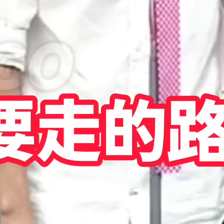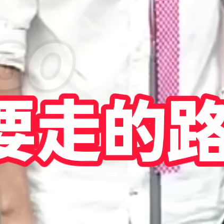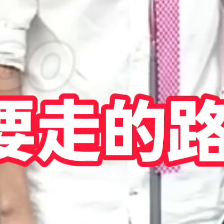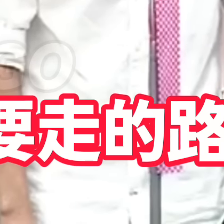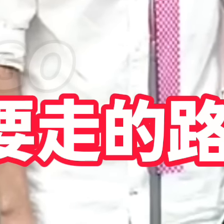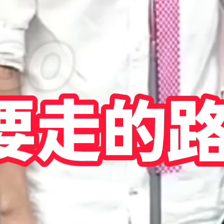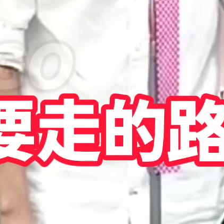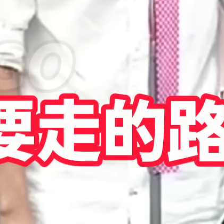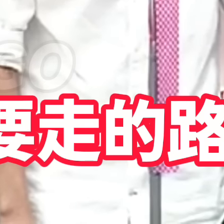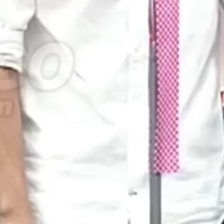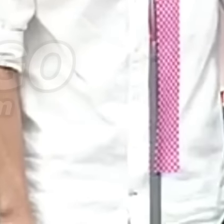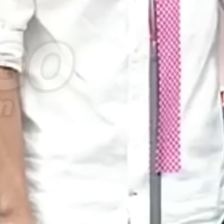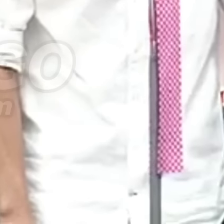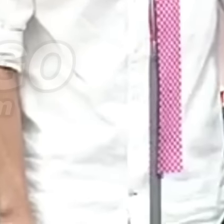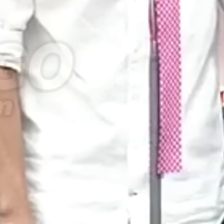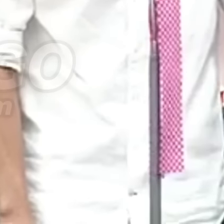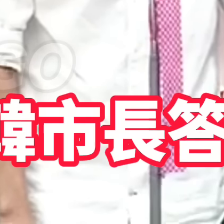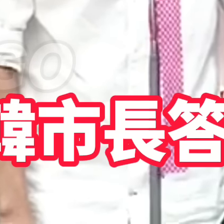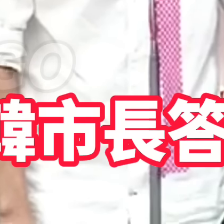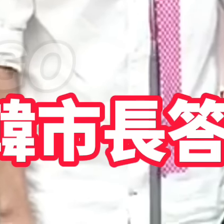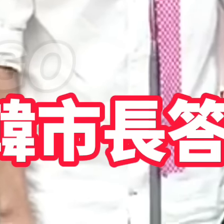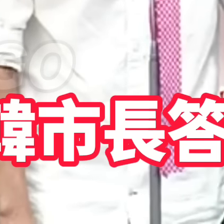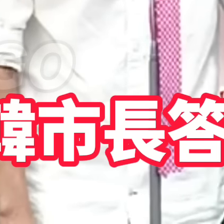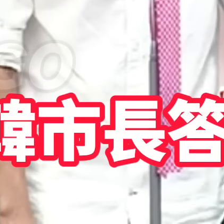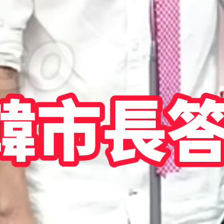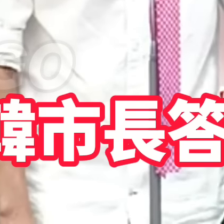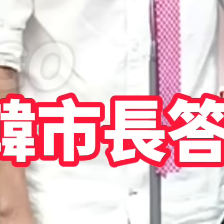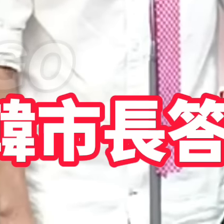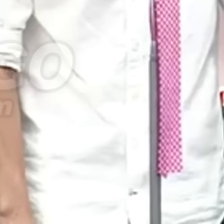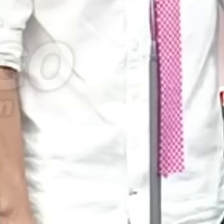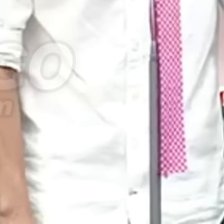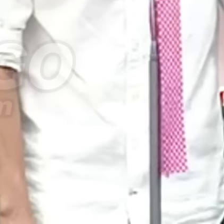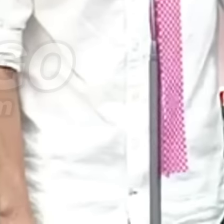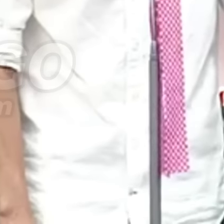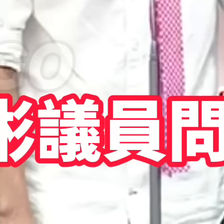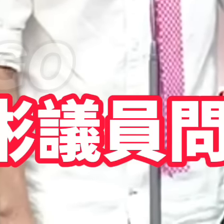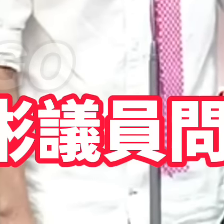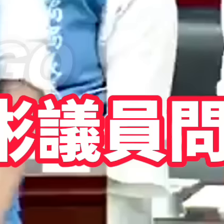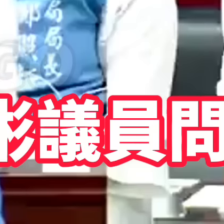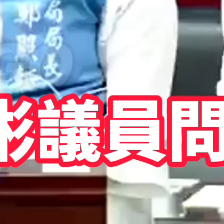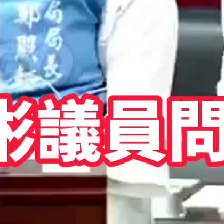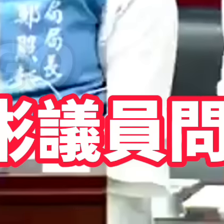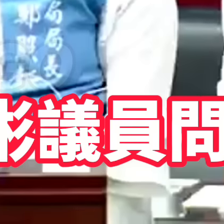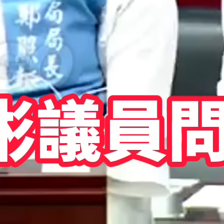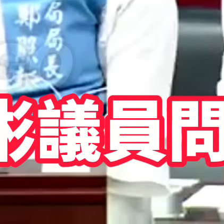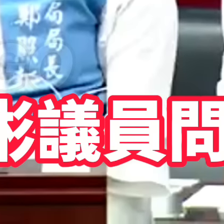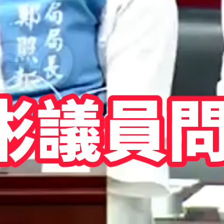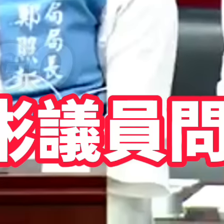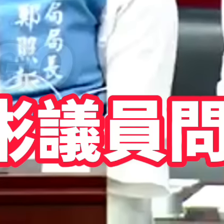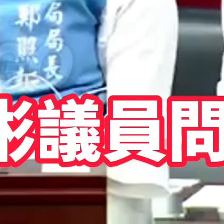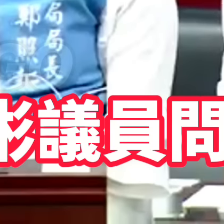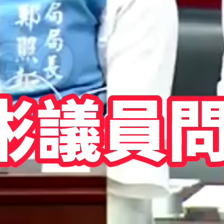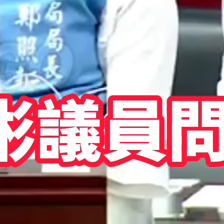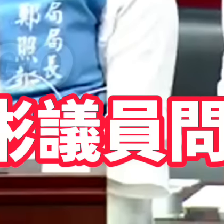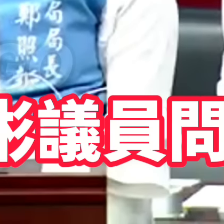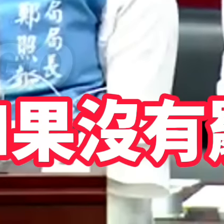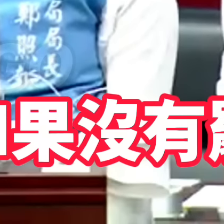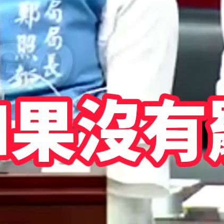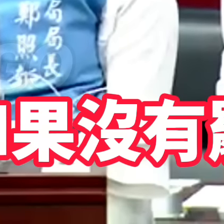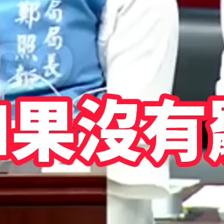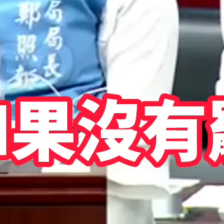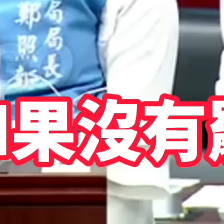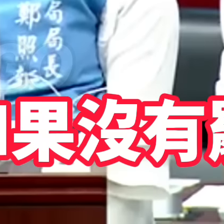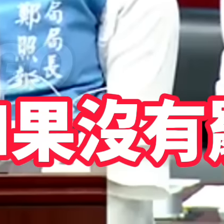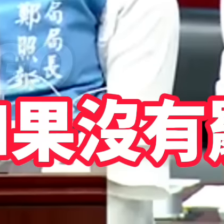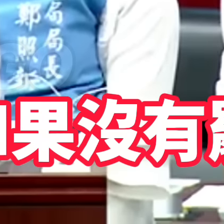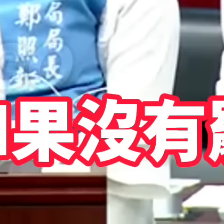所要走的路是什么？ 请韩市长答复。 谢谢宋立斌议员问了一个重点。6月6号